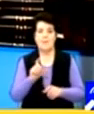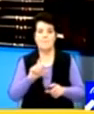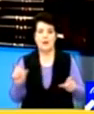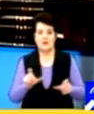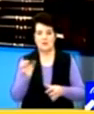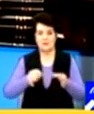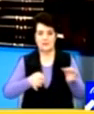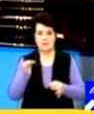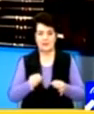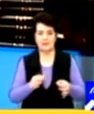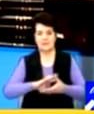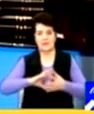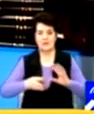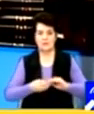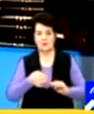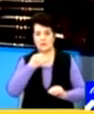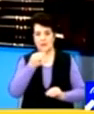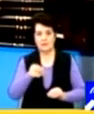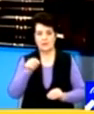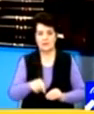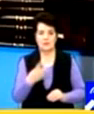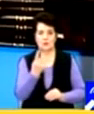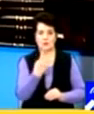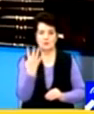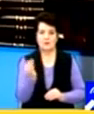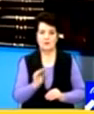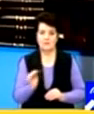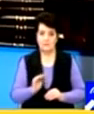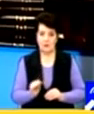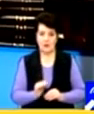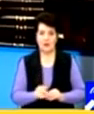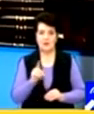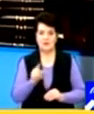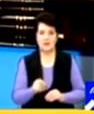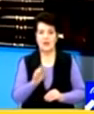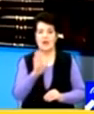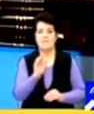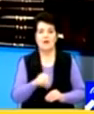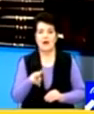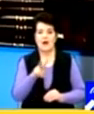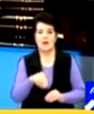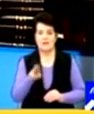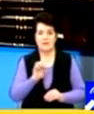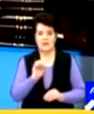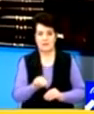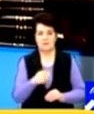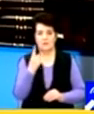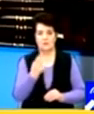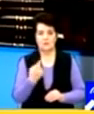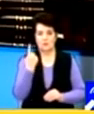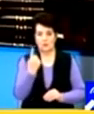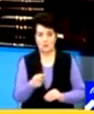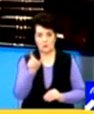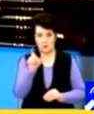în altei curți au confirmat rezultatele scrutinului din 24 februarie și au validat mandatele celor 101